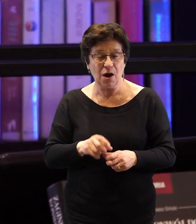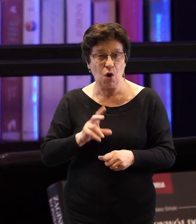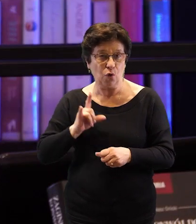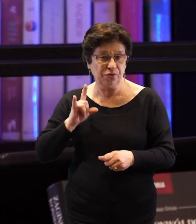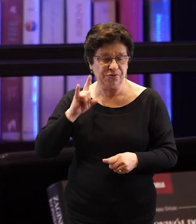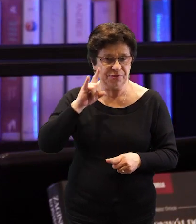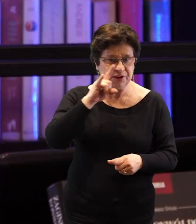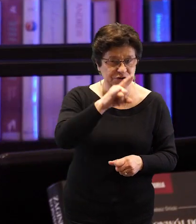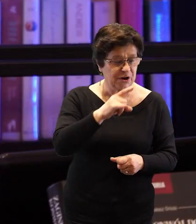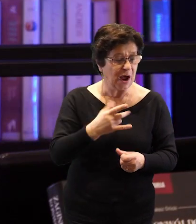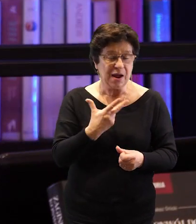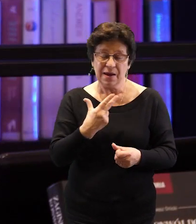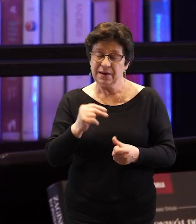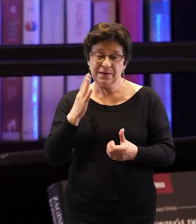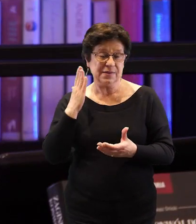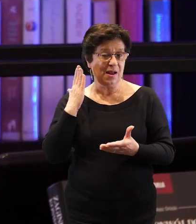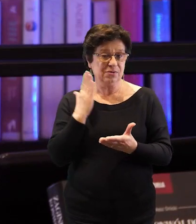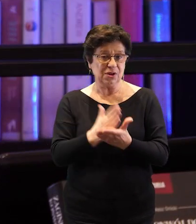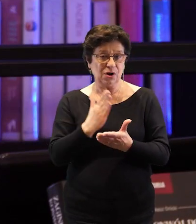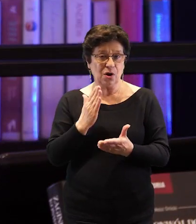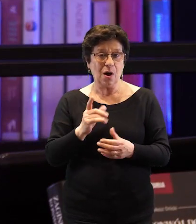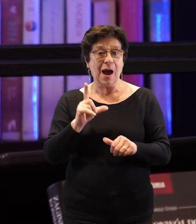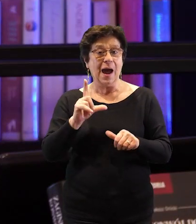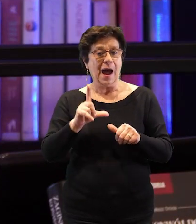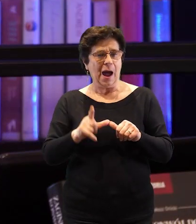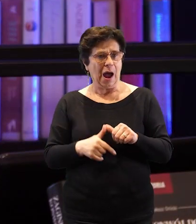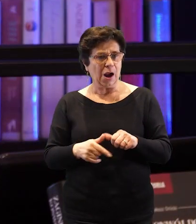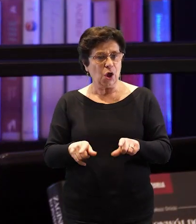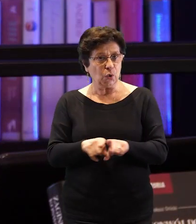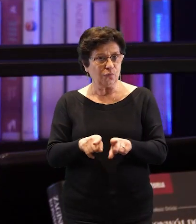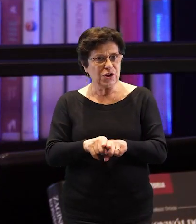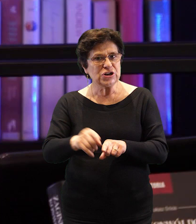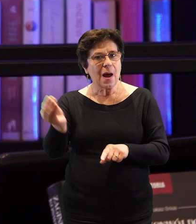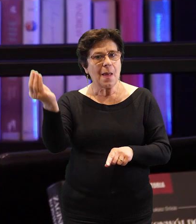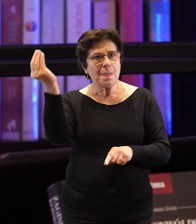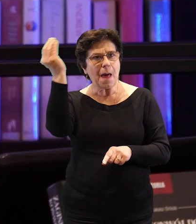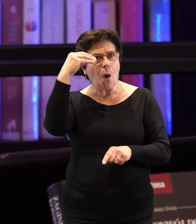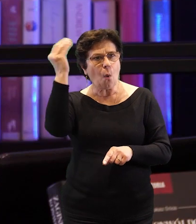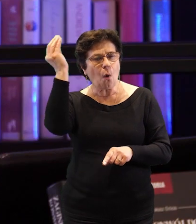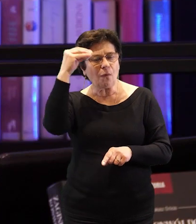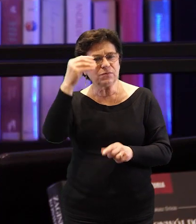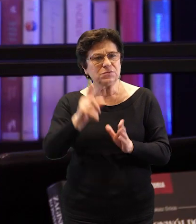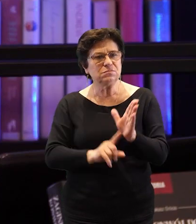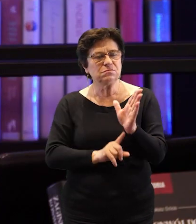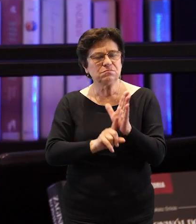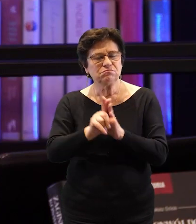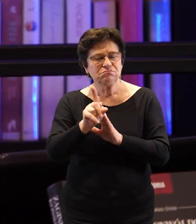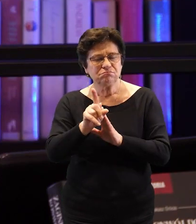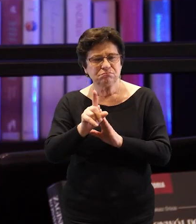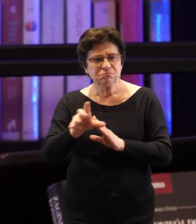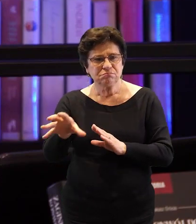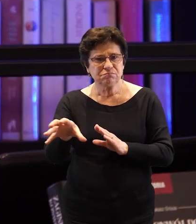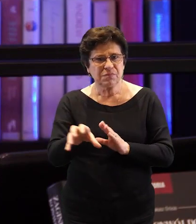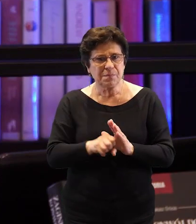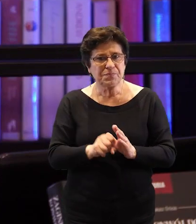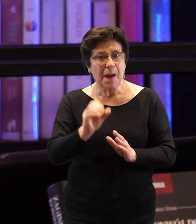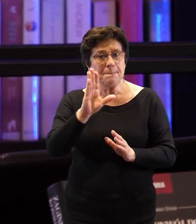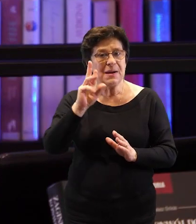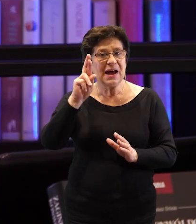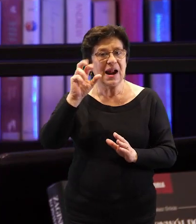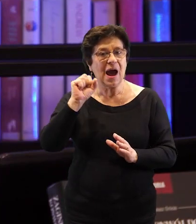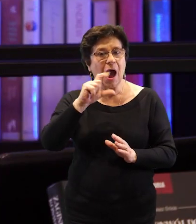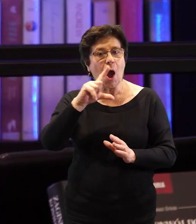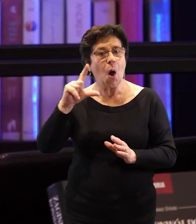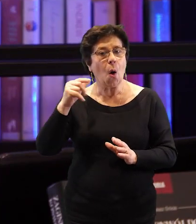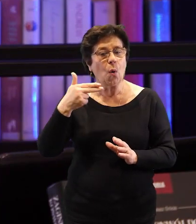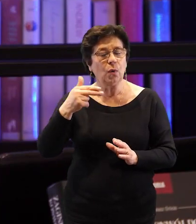lotniczą, ale nie tylko, ale przejmować również naukowców. No, Werner von Braun, taki